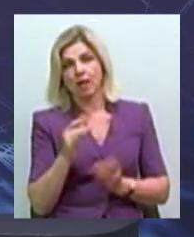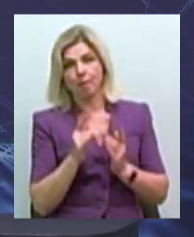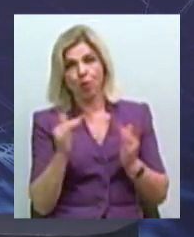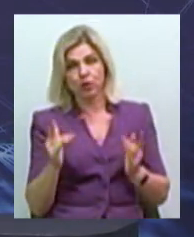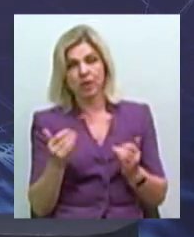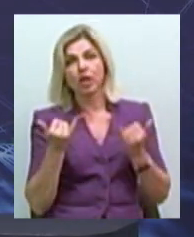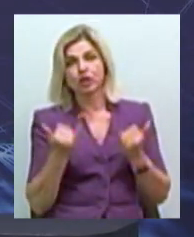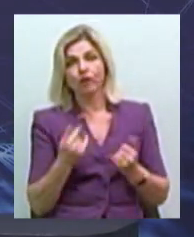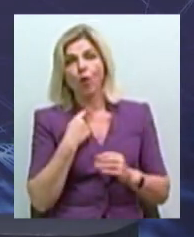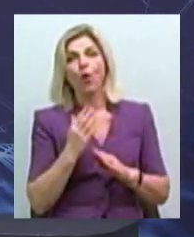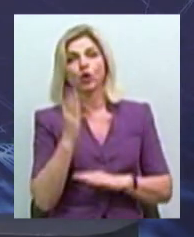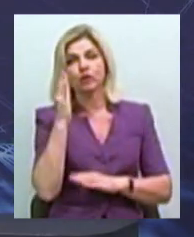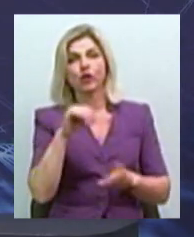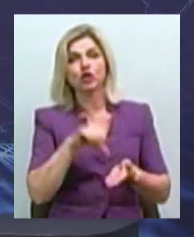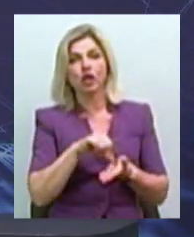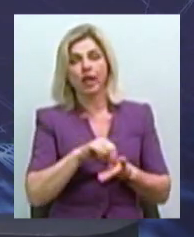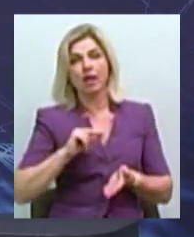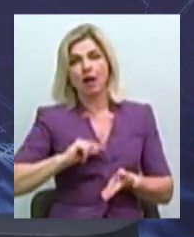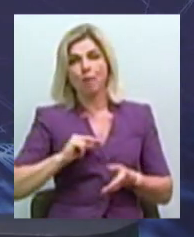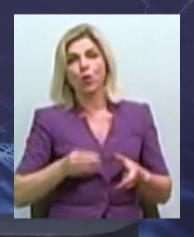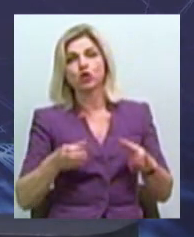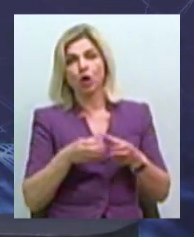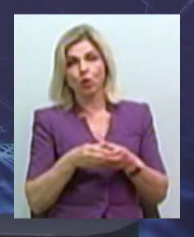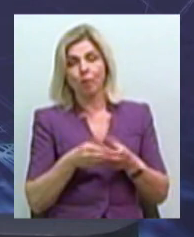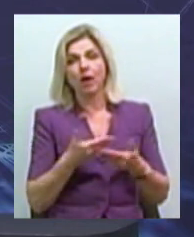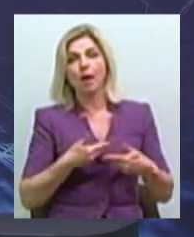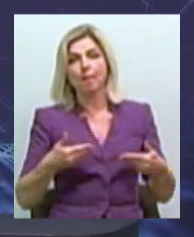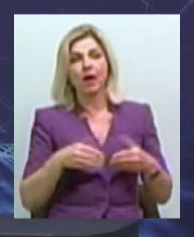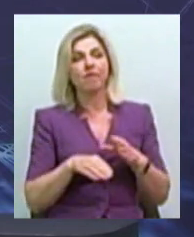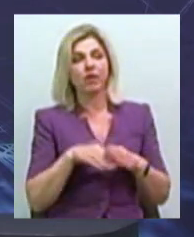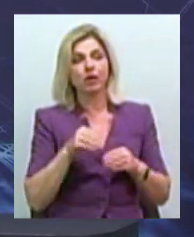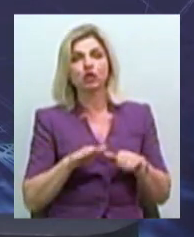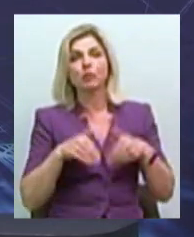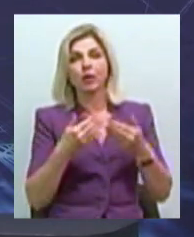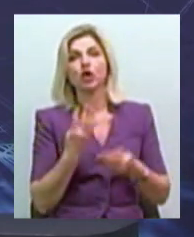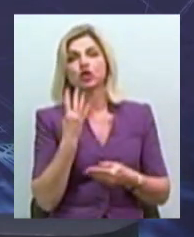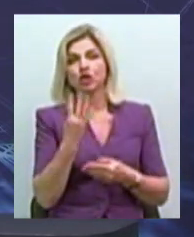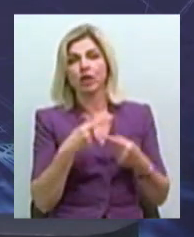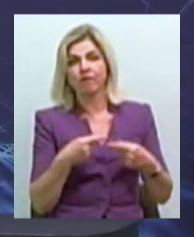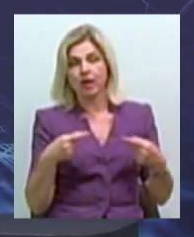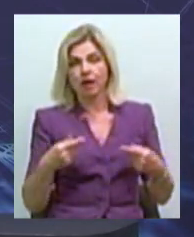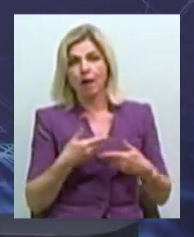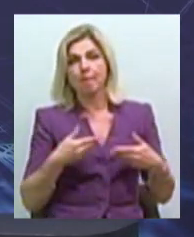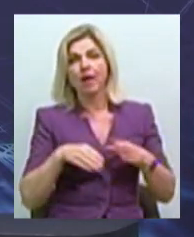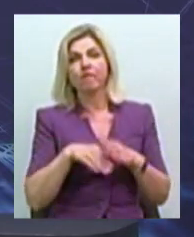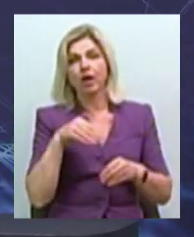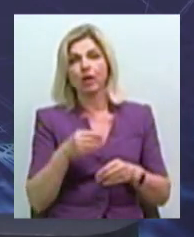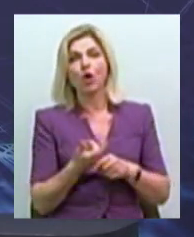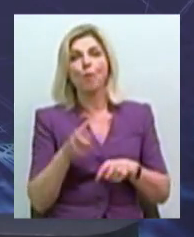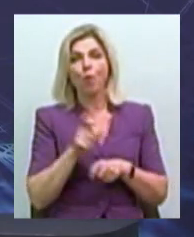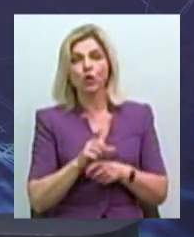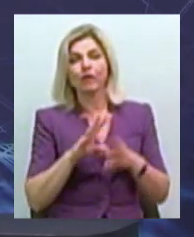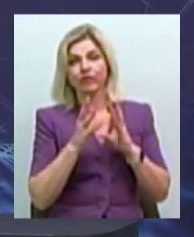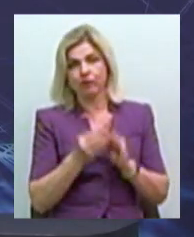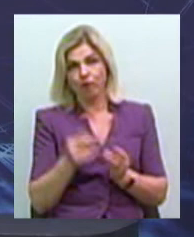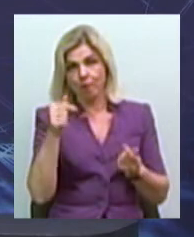сегодня проголосовали члены рабочей группы, мы выбрали, нам предложили 4 варианта, мы выбрали тот вариант, который больше всего подходит